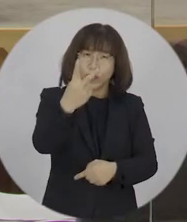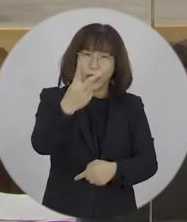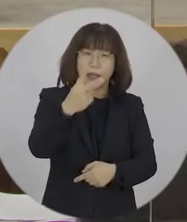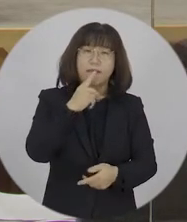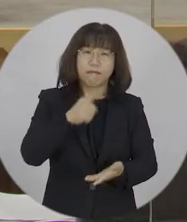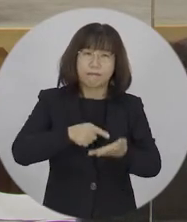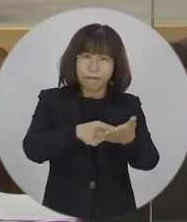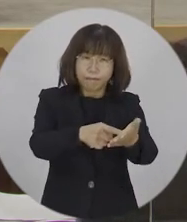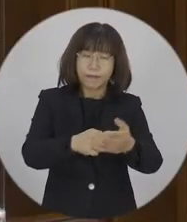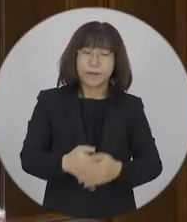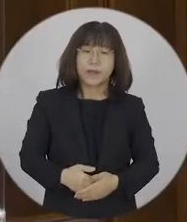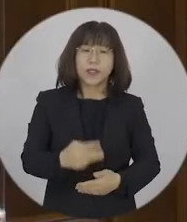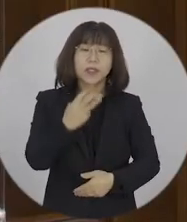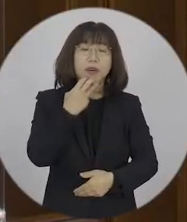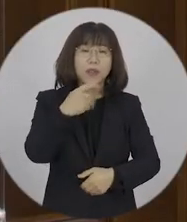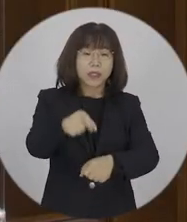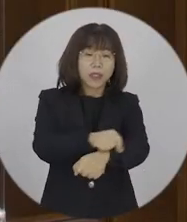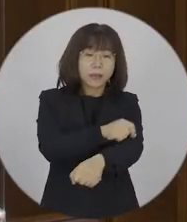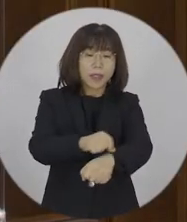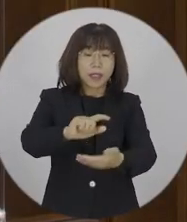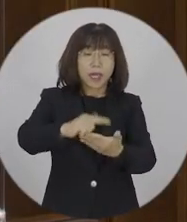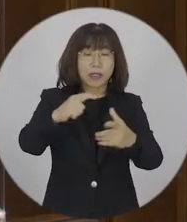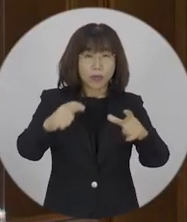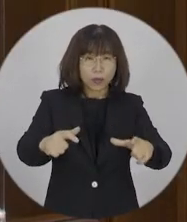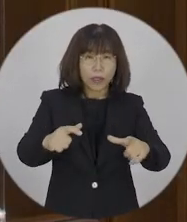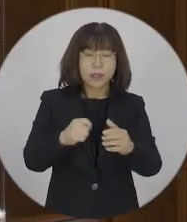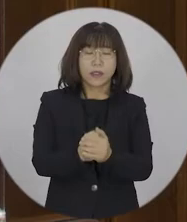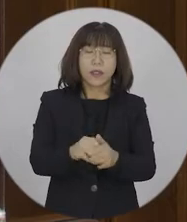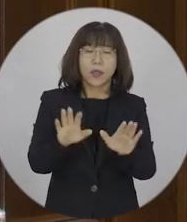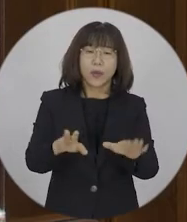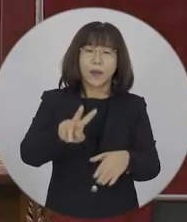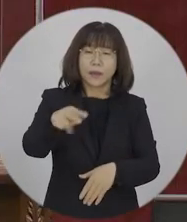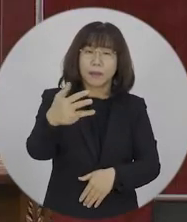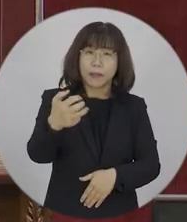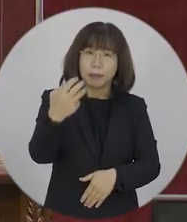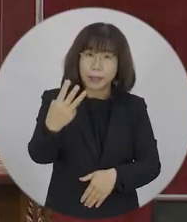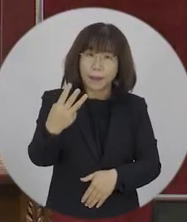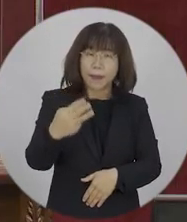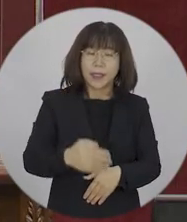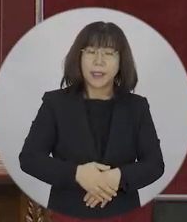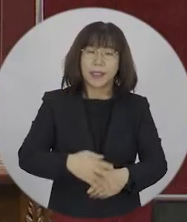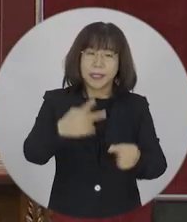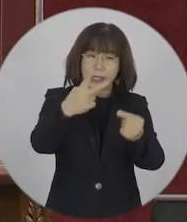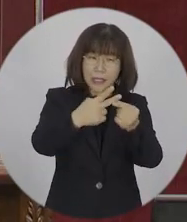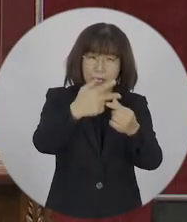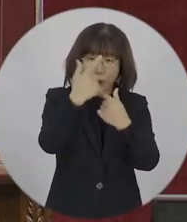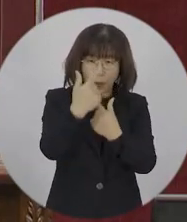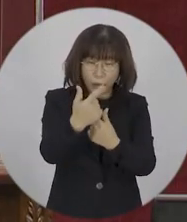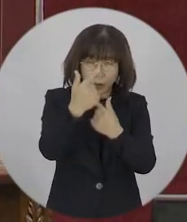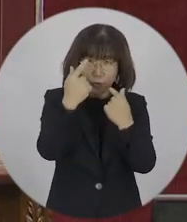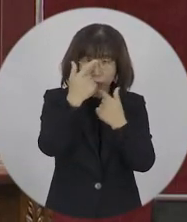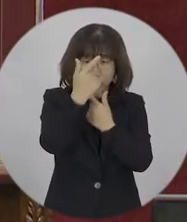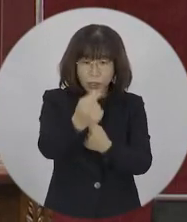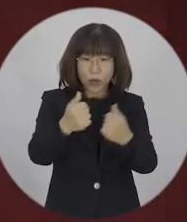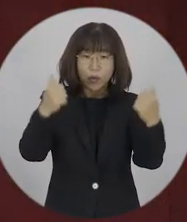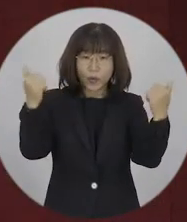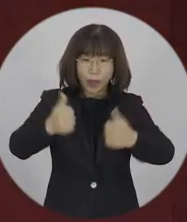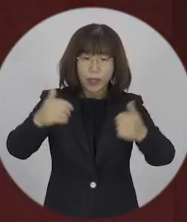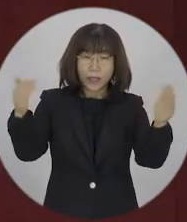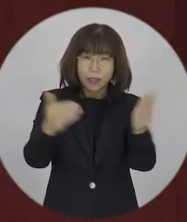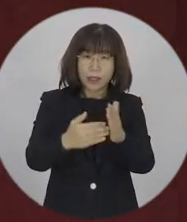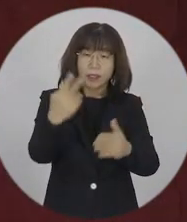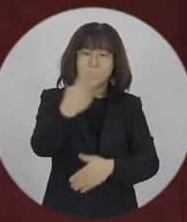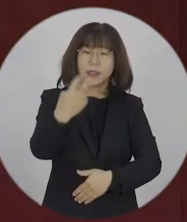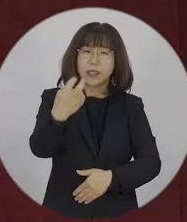2건의 거니 아니 채택됐습니다 한편 서울특별시 강서구 이후에는 이번 제 2의 183 의 제 2차